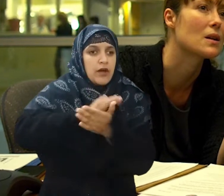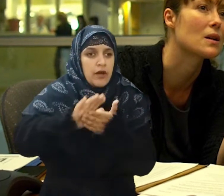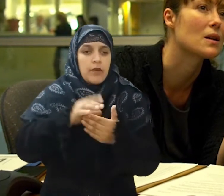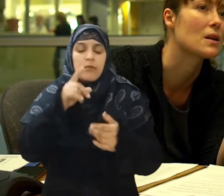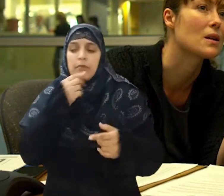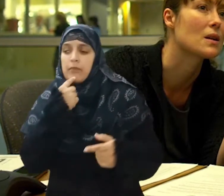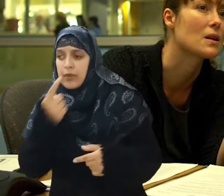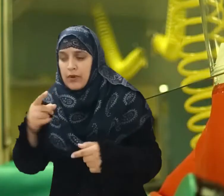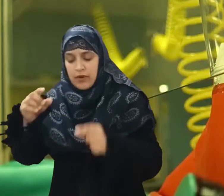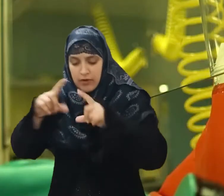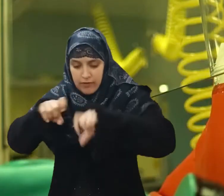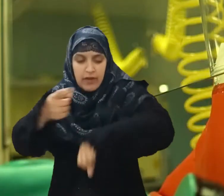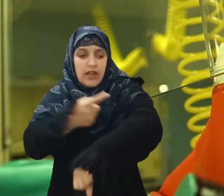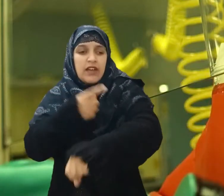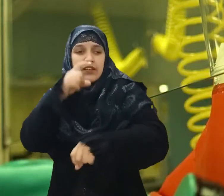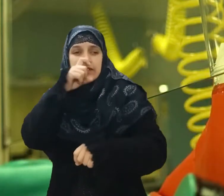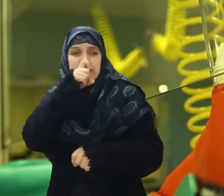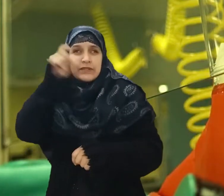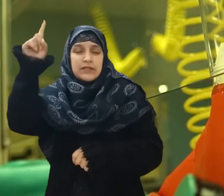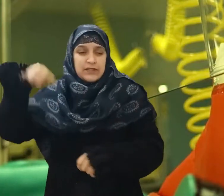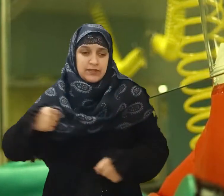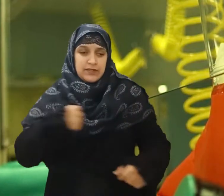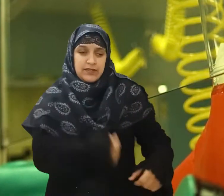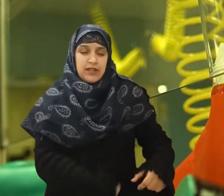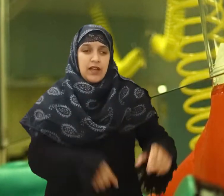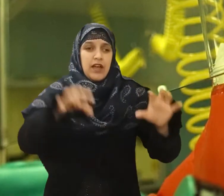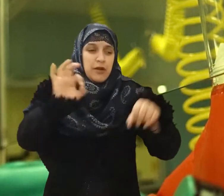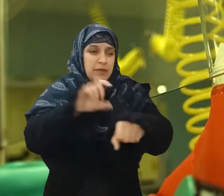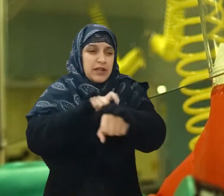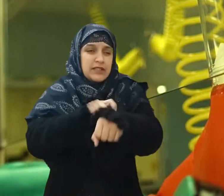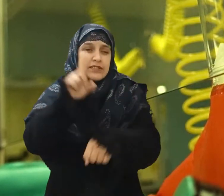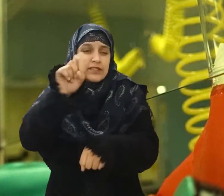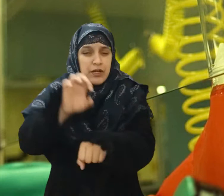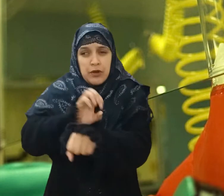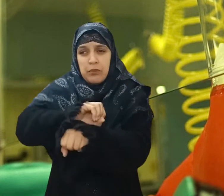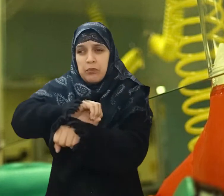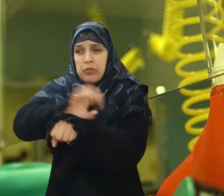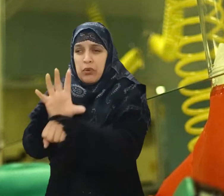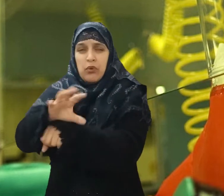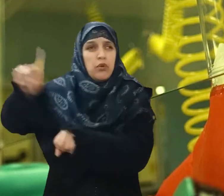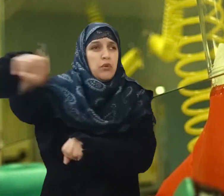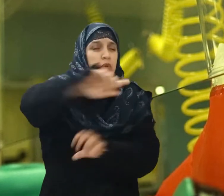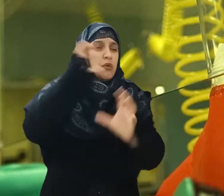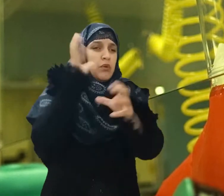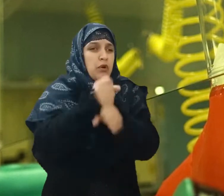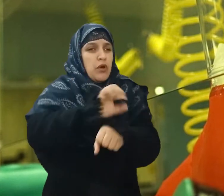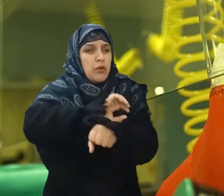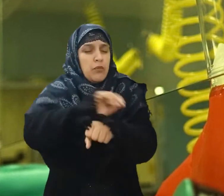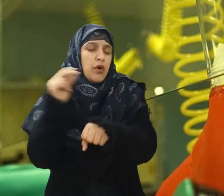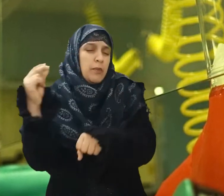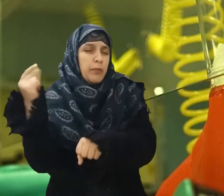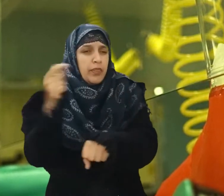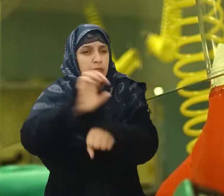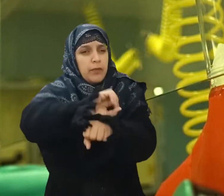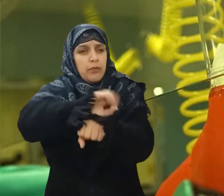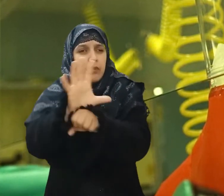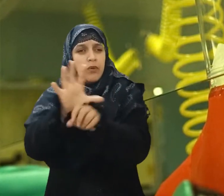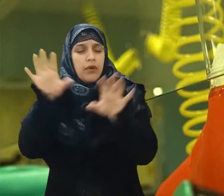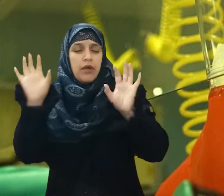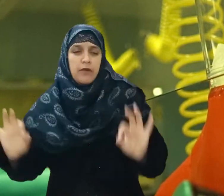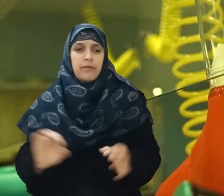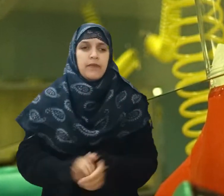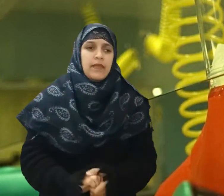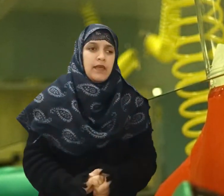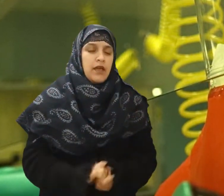لے جا سکتا ہے۔ WHO نے لوگوں کو اس وائرس سے آگاہی کے لیے احتیاطی تدابیر اپنانے، گھر میں